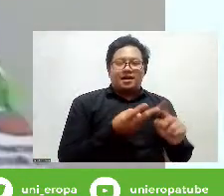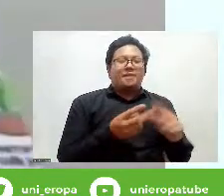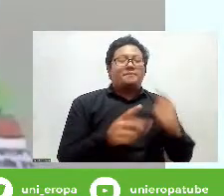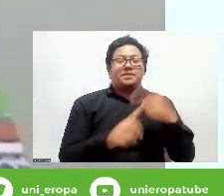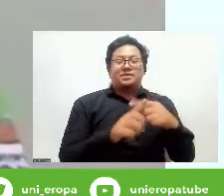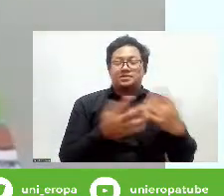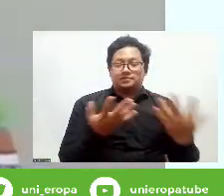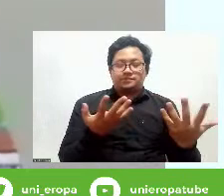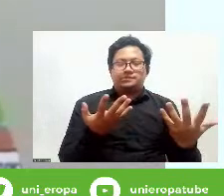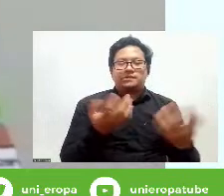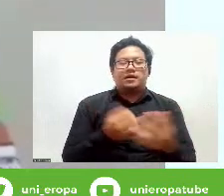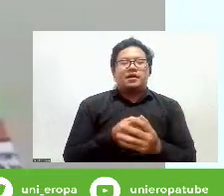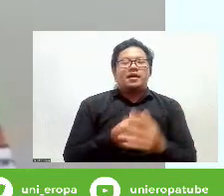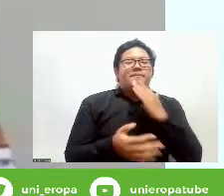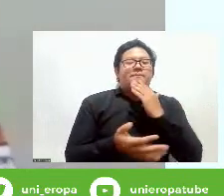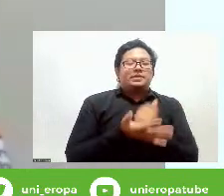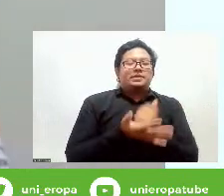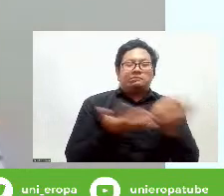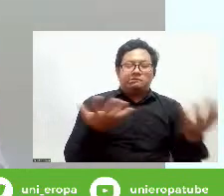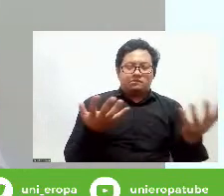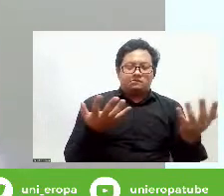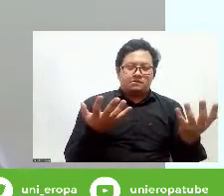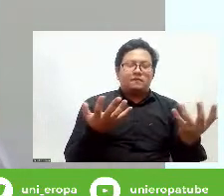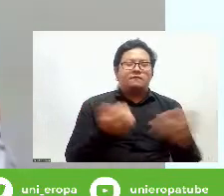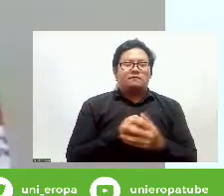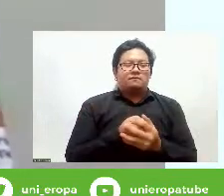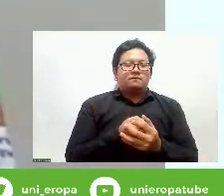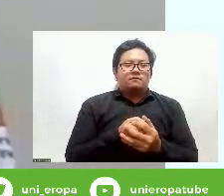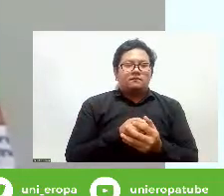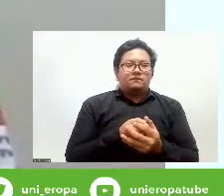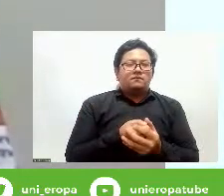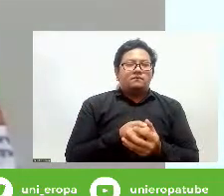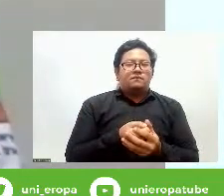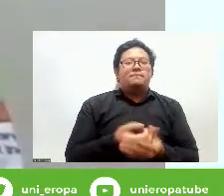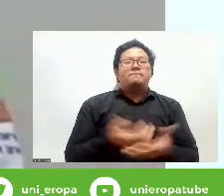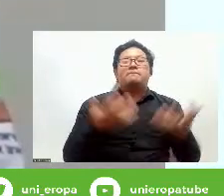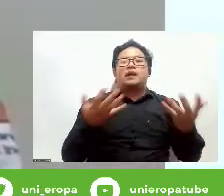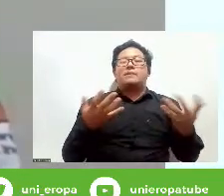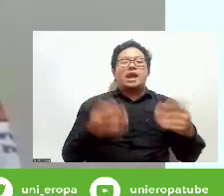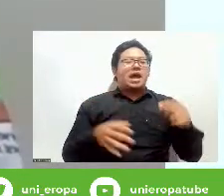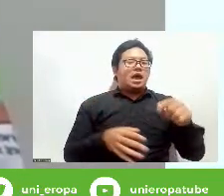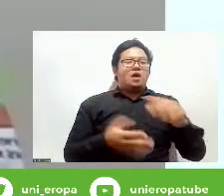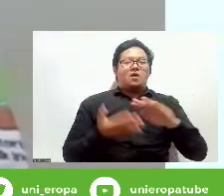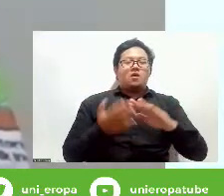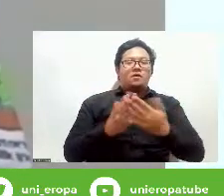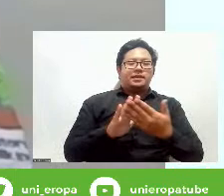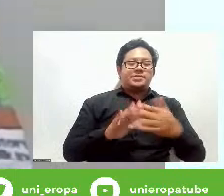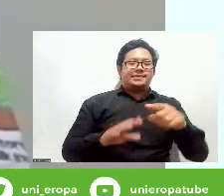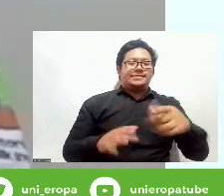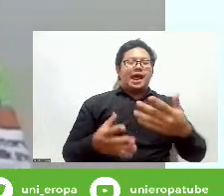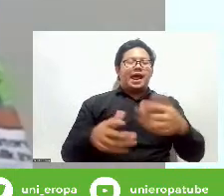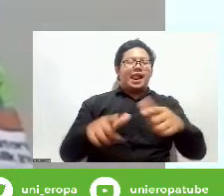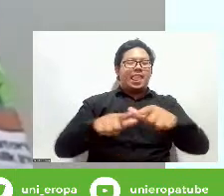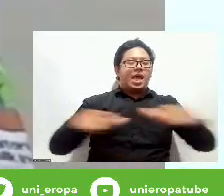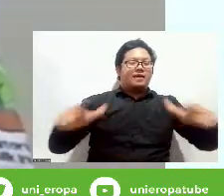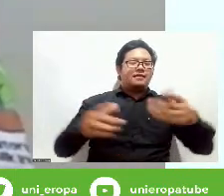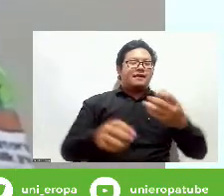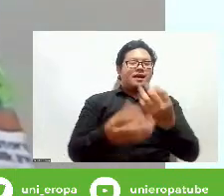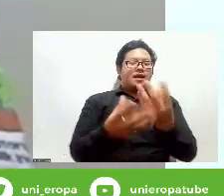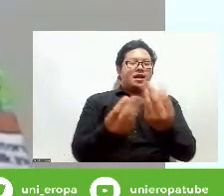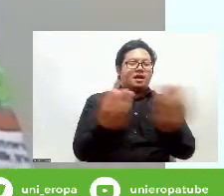bagaimana membantu komunitas di lahan gambut untuk mampu